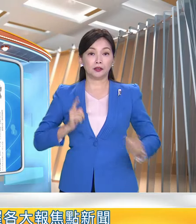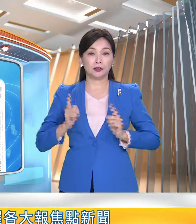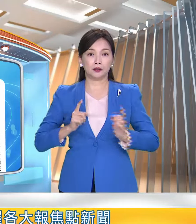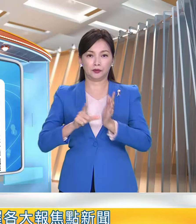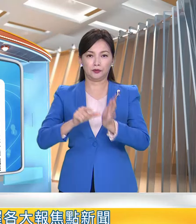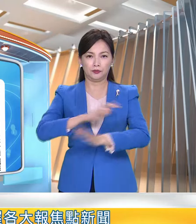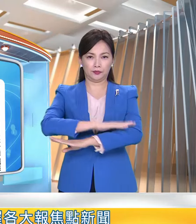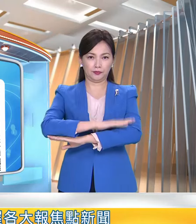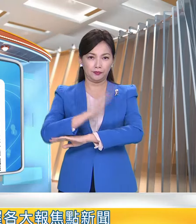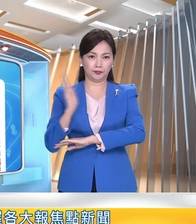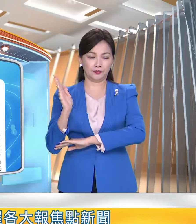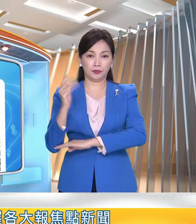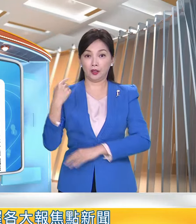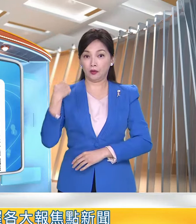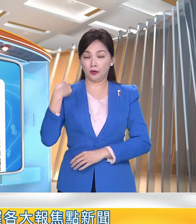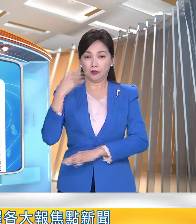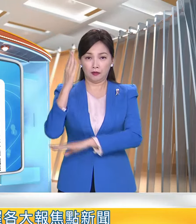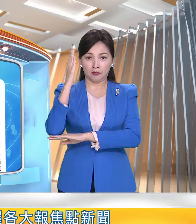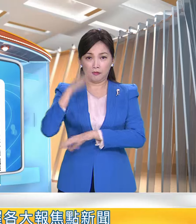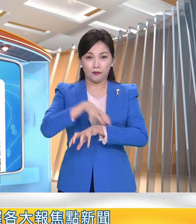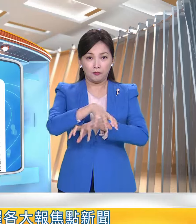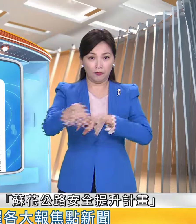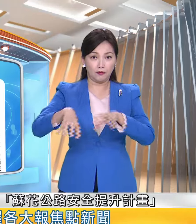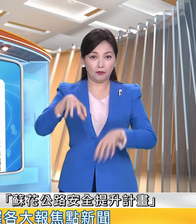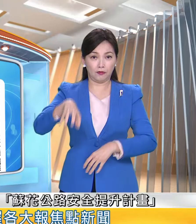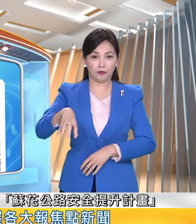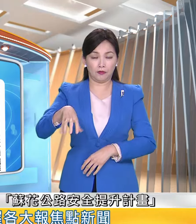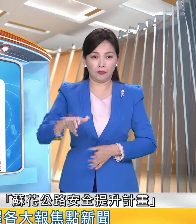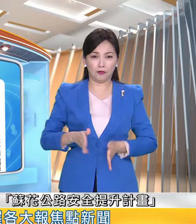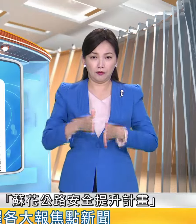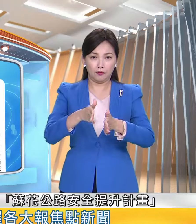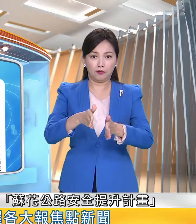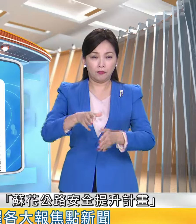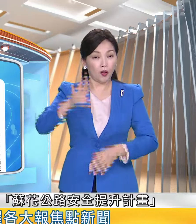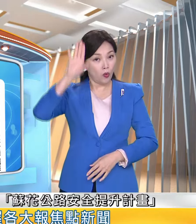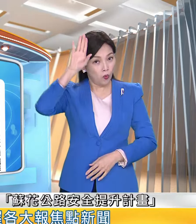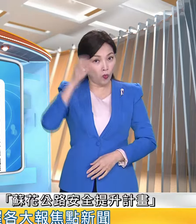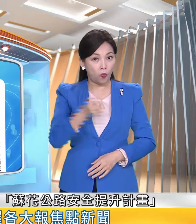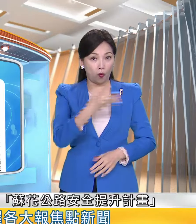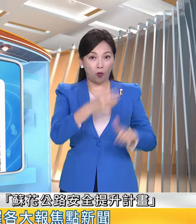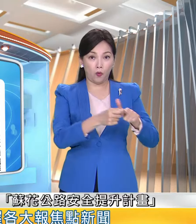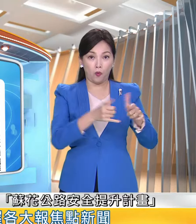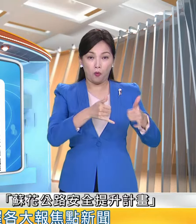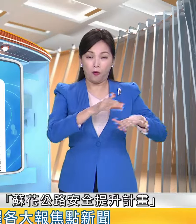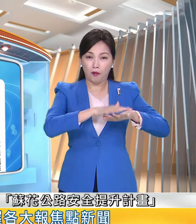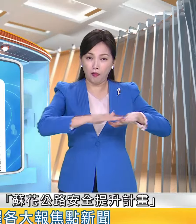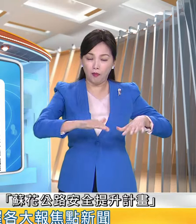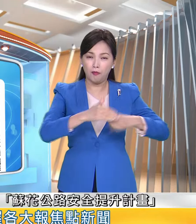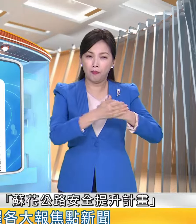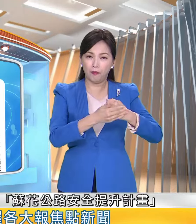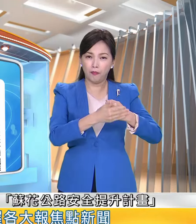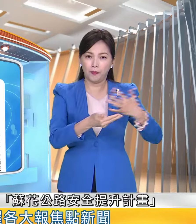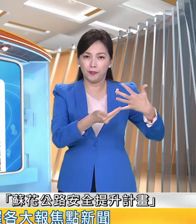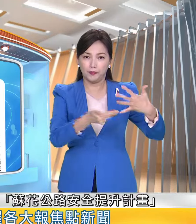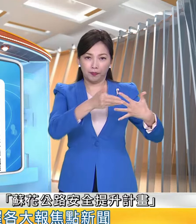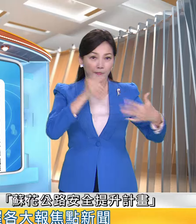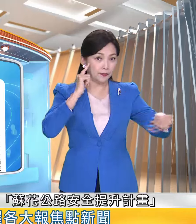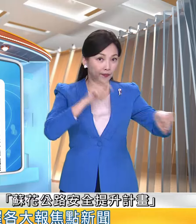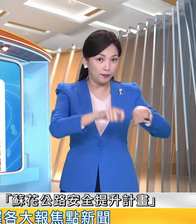再来看到自由时报的报道，环境部昨天审查苏花公路安全提升计